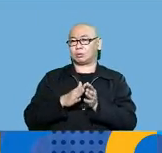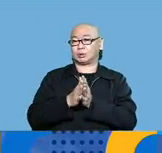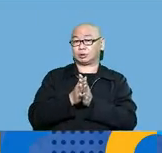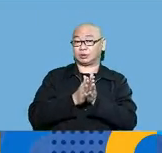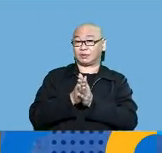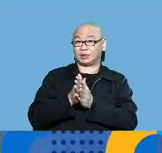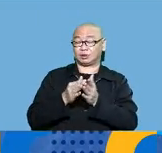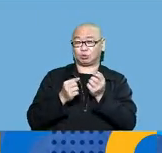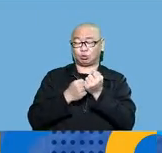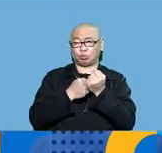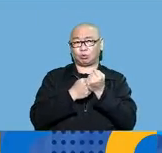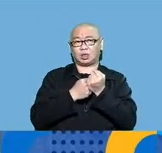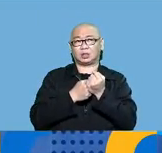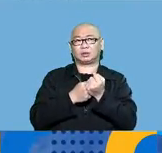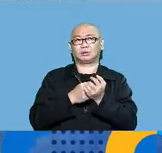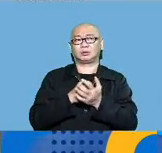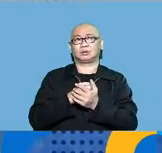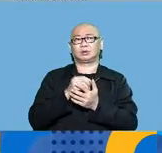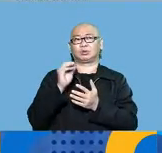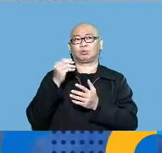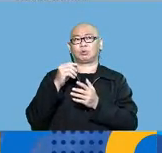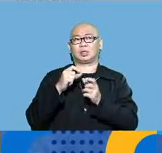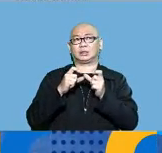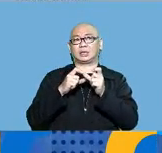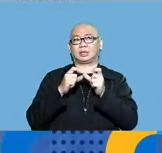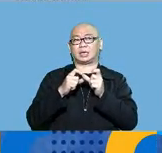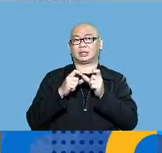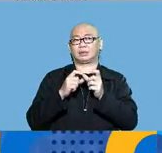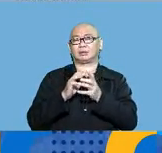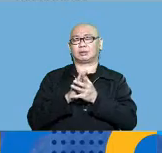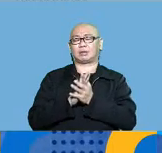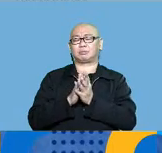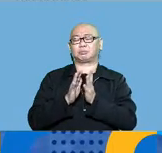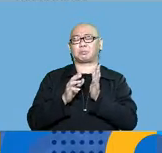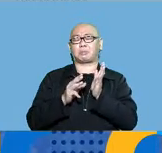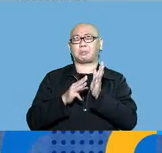fasilitasi, Ketua Senat, Ketua dan Majelis, Ketua dan